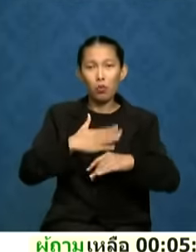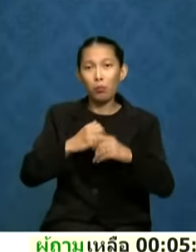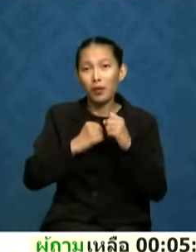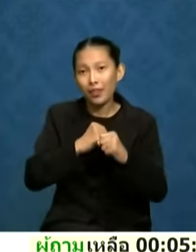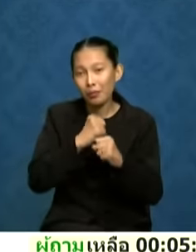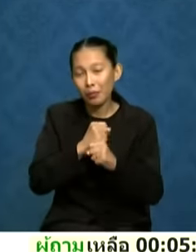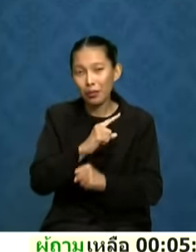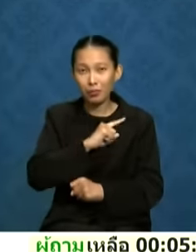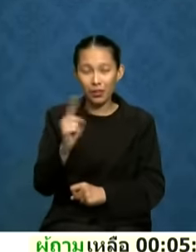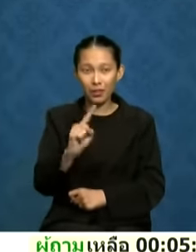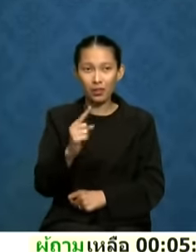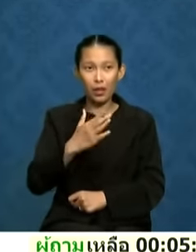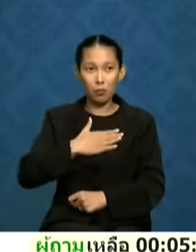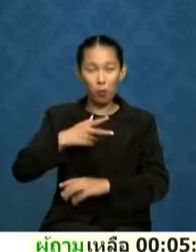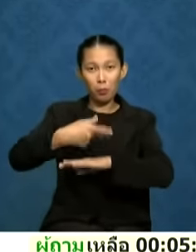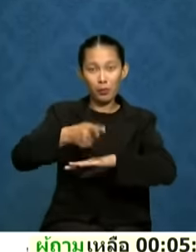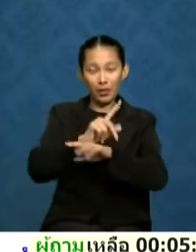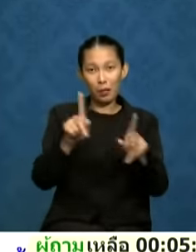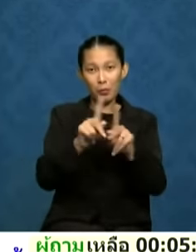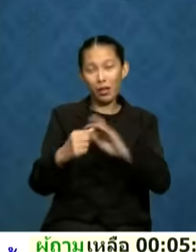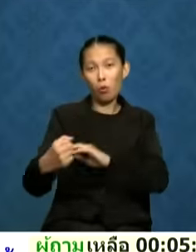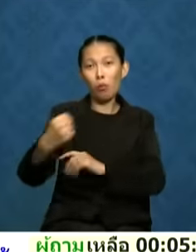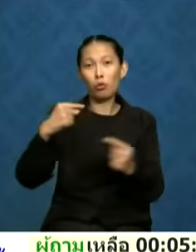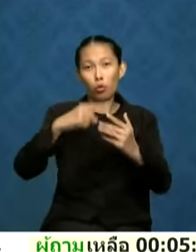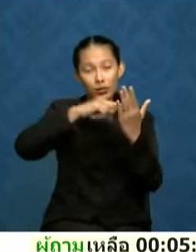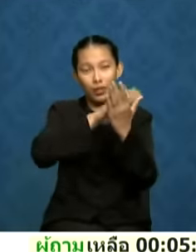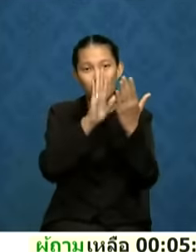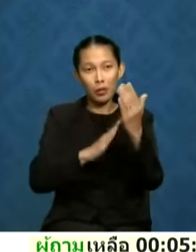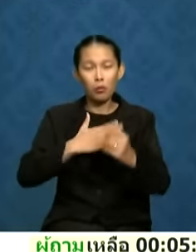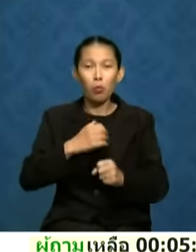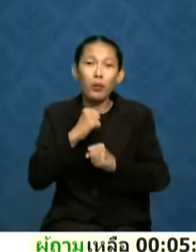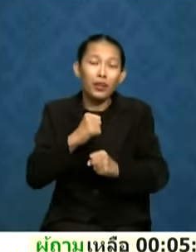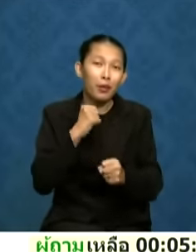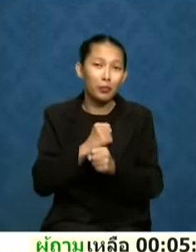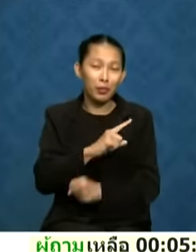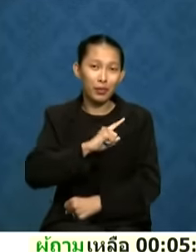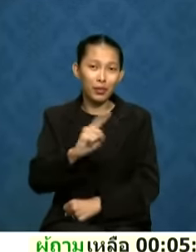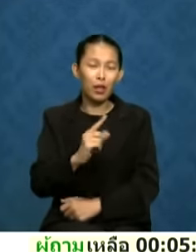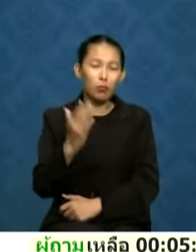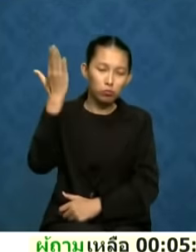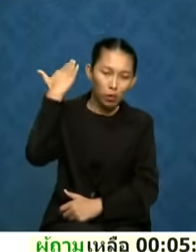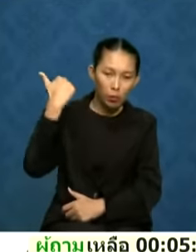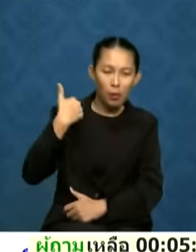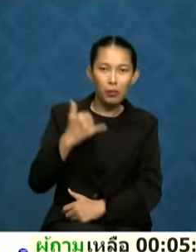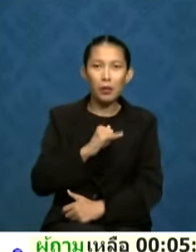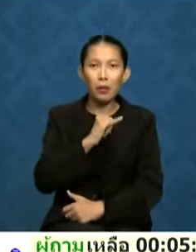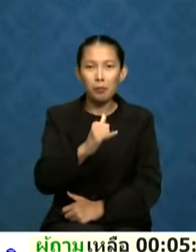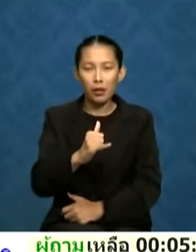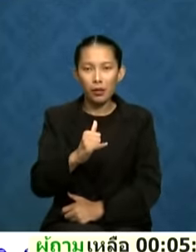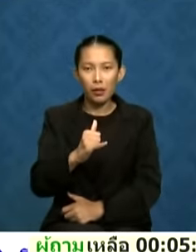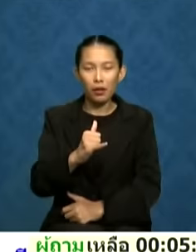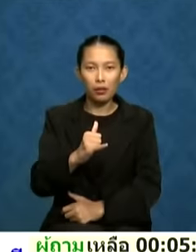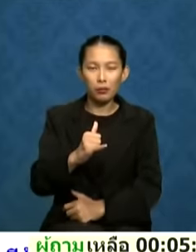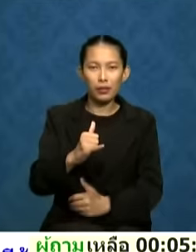ี่นะครับด้านหนึ่ก็คผมเปประทานกรธิกควมนขแรฐผมพยายามทำหนาที่นะครับไม่กวนมานผมพเดินทางไปที่ประเทศมาริเซี